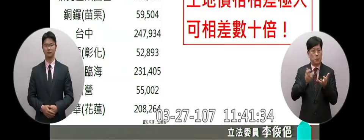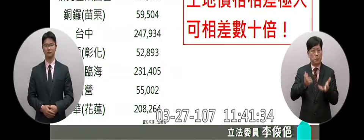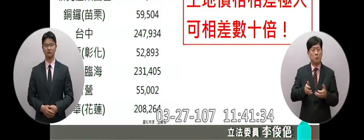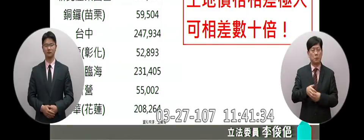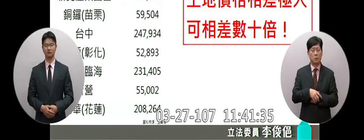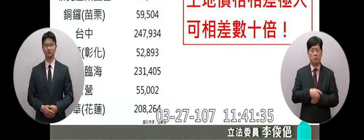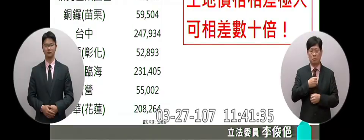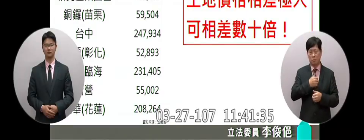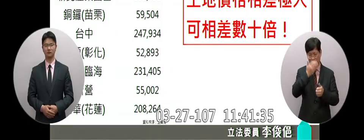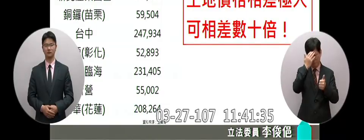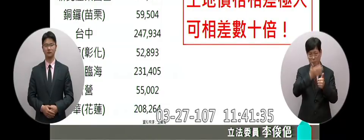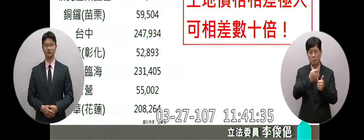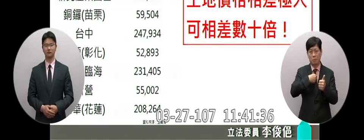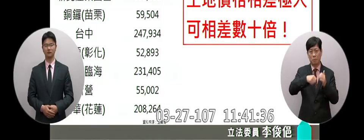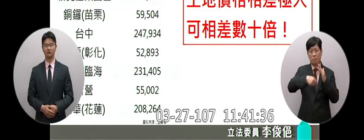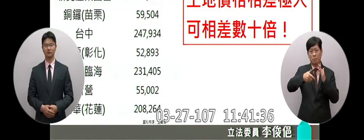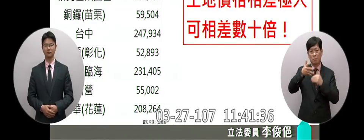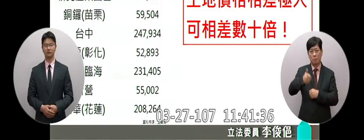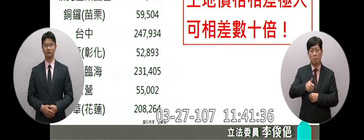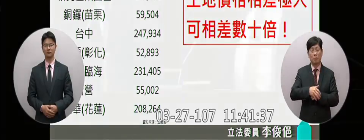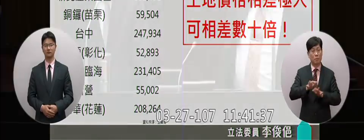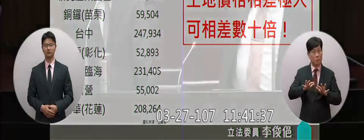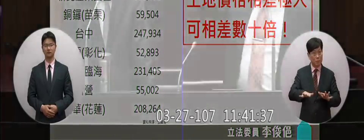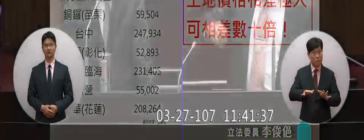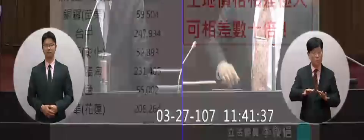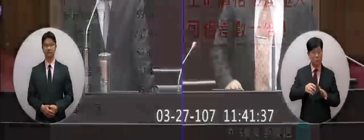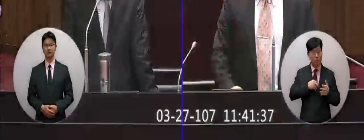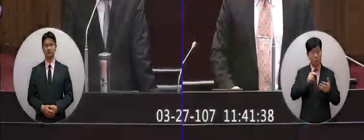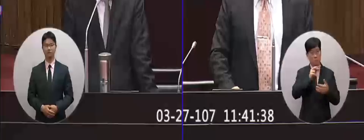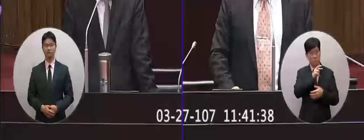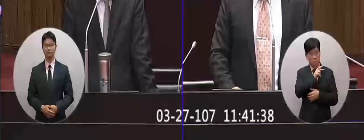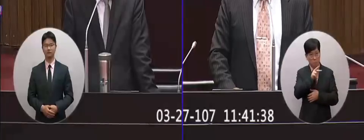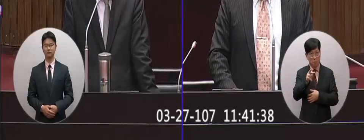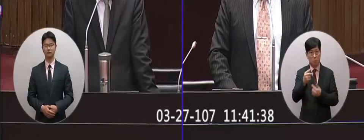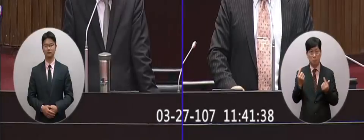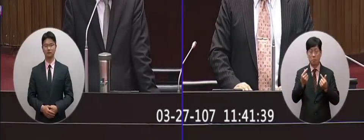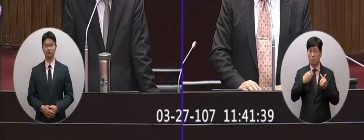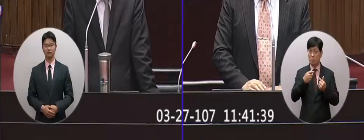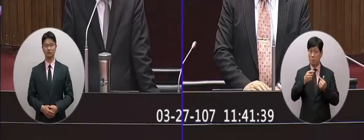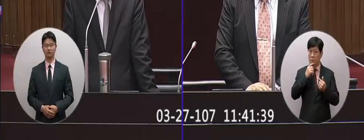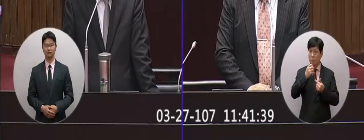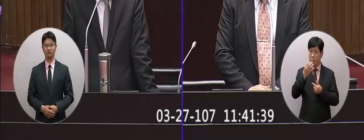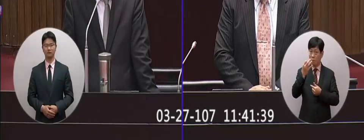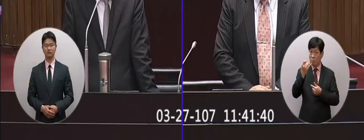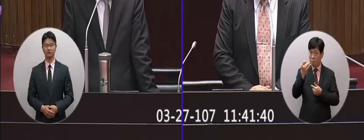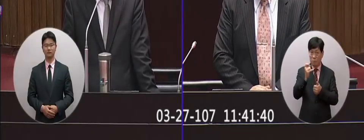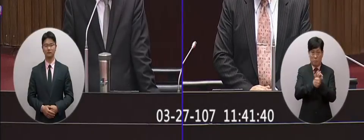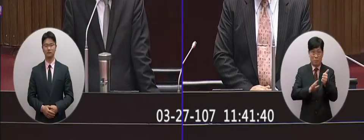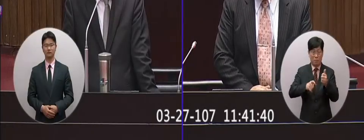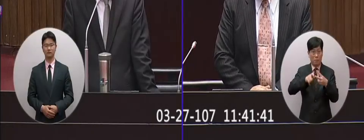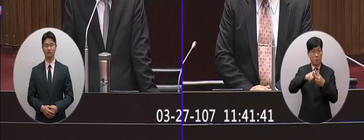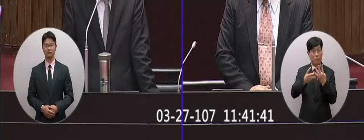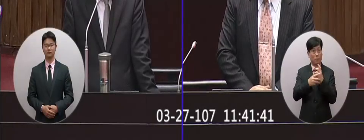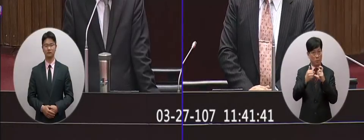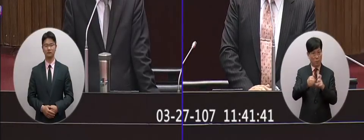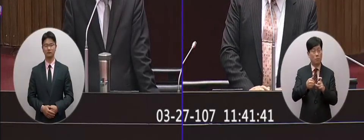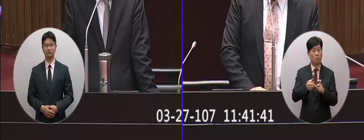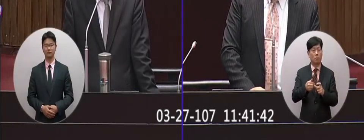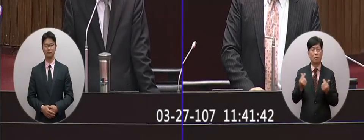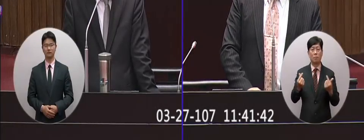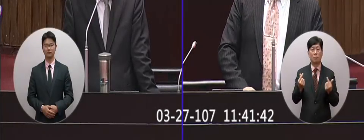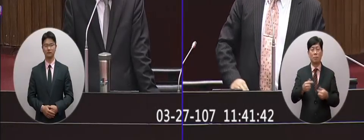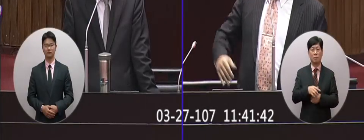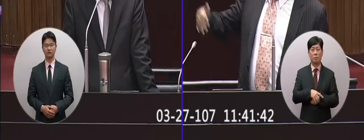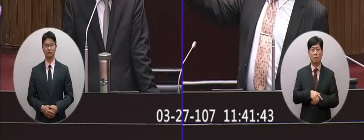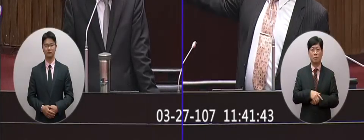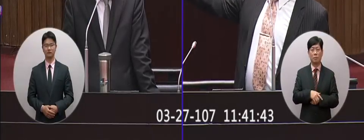要请教赖院长，就是说，我们现在把它看起来，我们的价格影响我们的工业区影响很大。比如